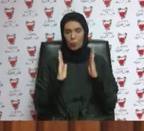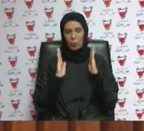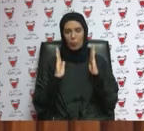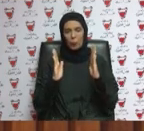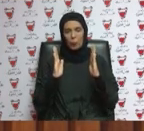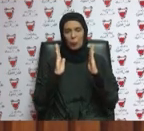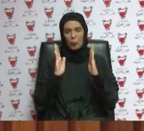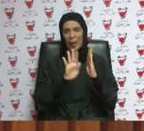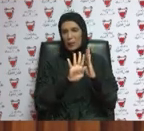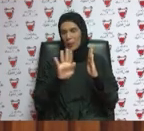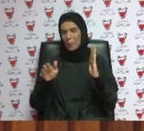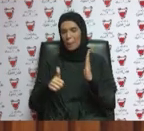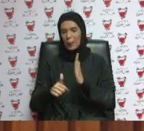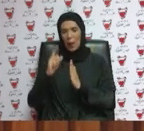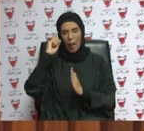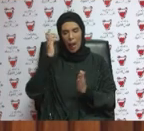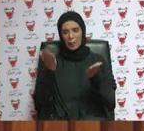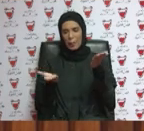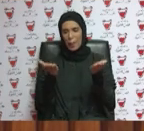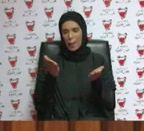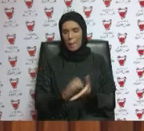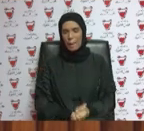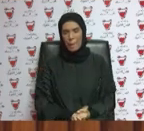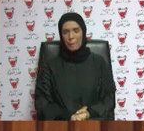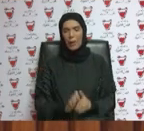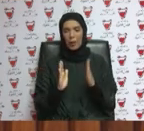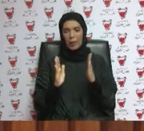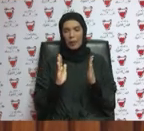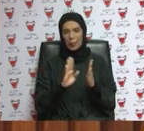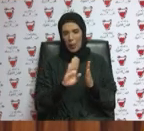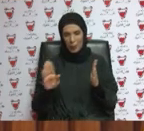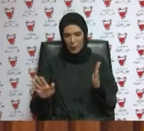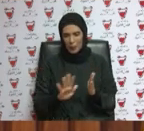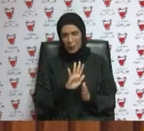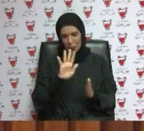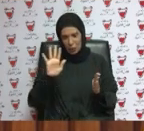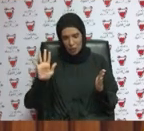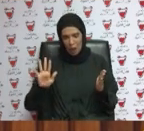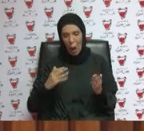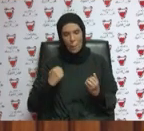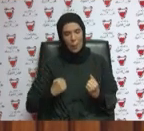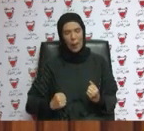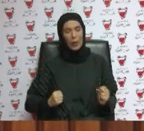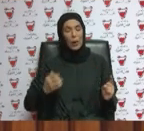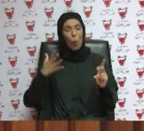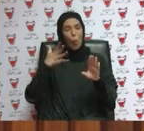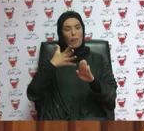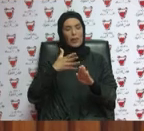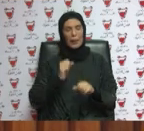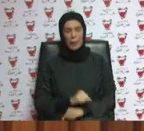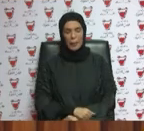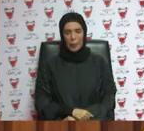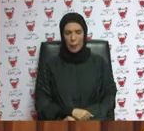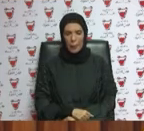البحرين بقيادته الحكيمة، وهنيئا للقيادة الحكيمة بهذا الشعب الوفي.